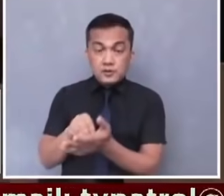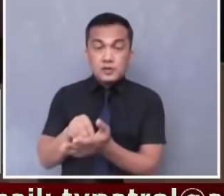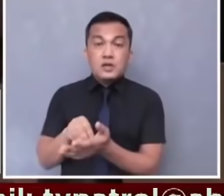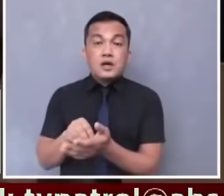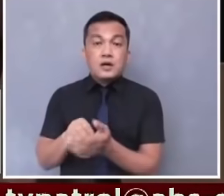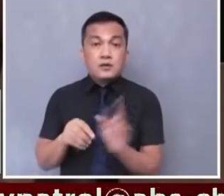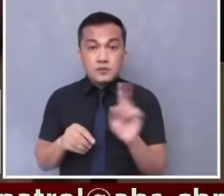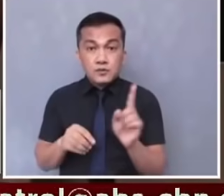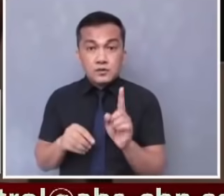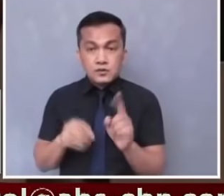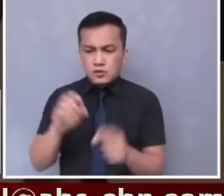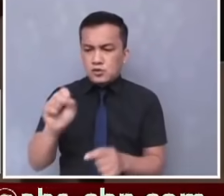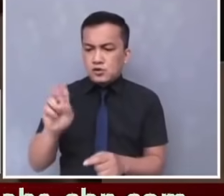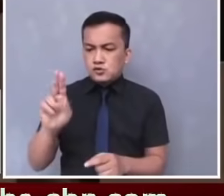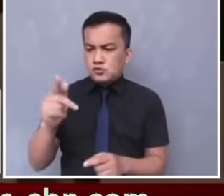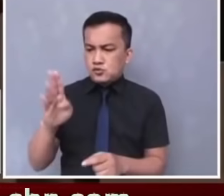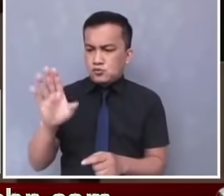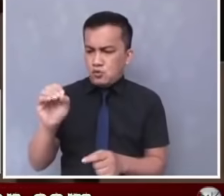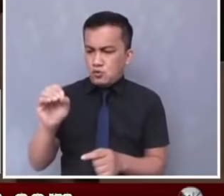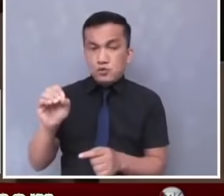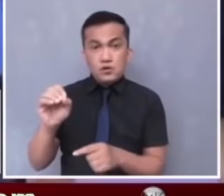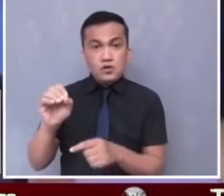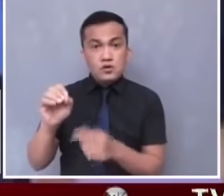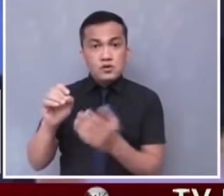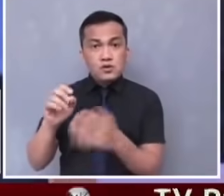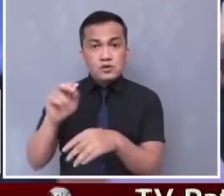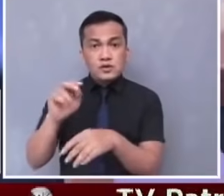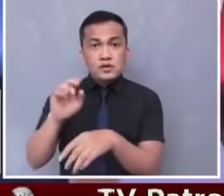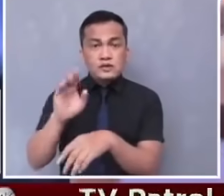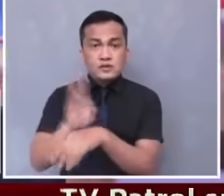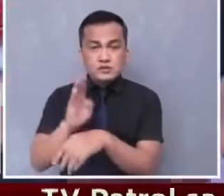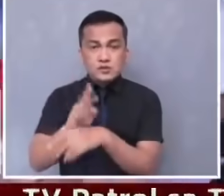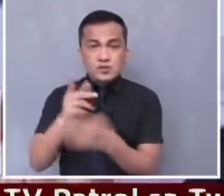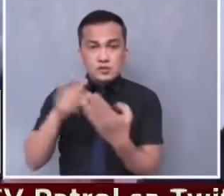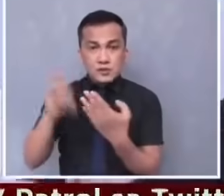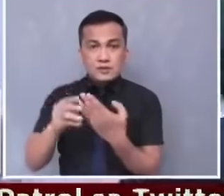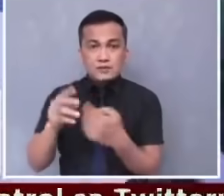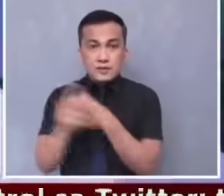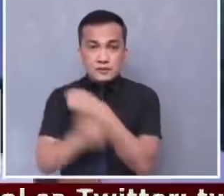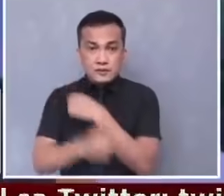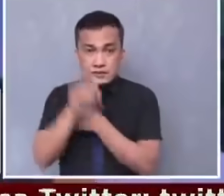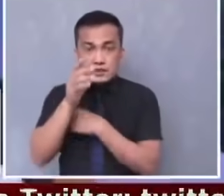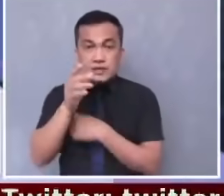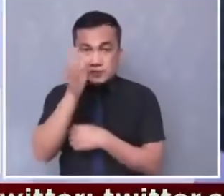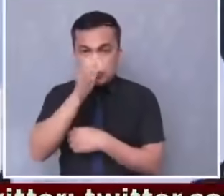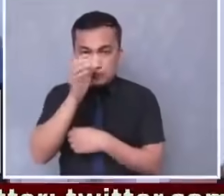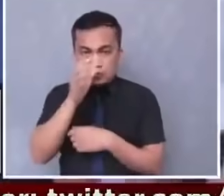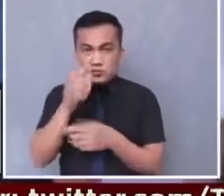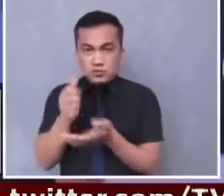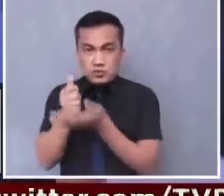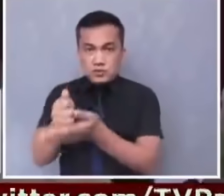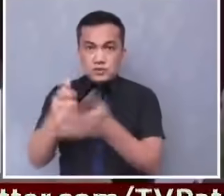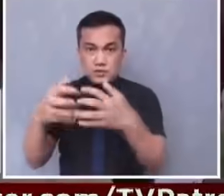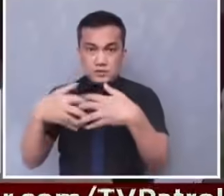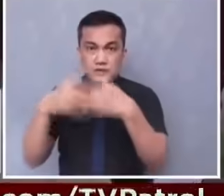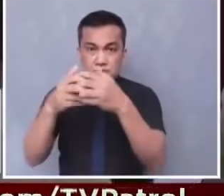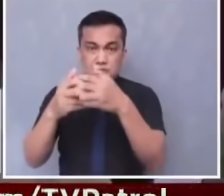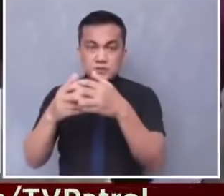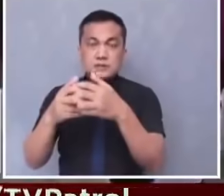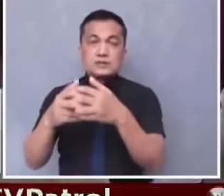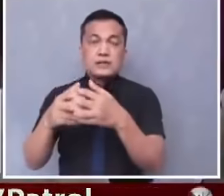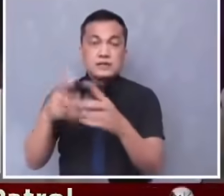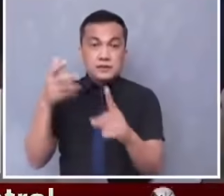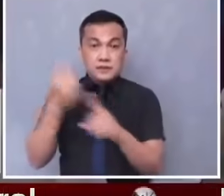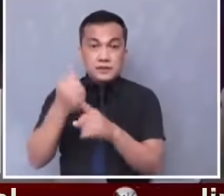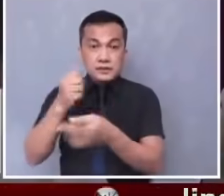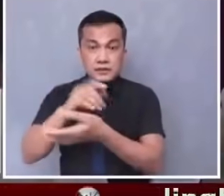ang Sugbo Negosyo Program ng probinsya ng Cebu. Ito'y para matulungan makabangon mula sa epekto ng pandemya ang maliliit